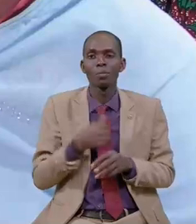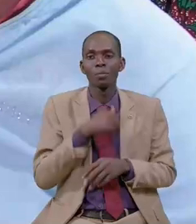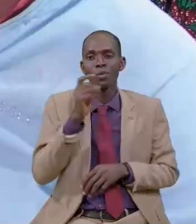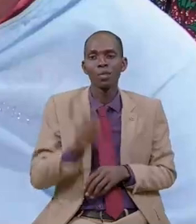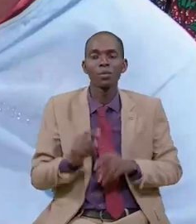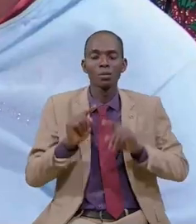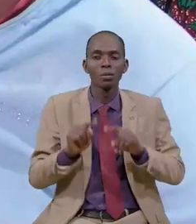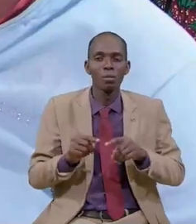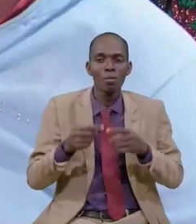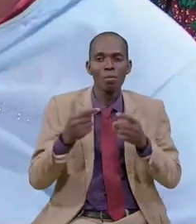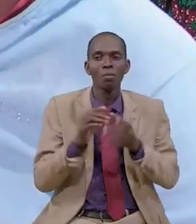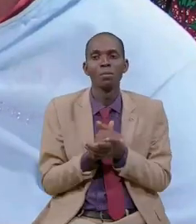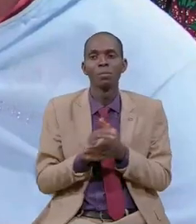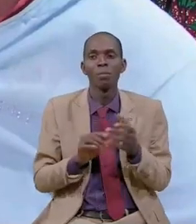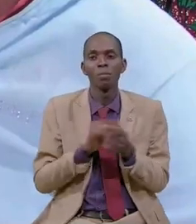Quand